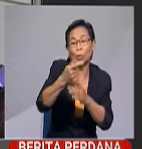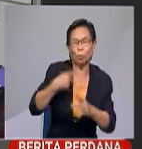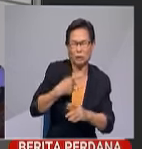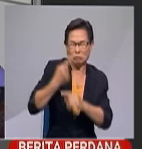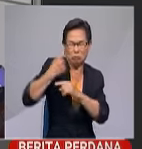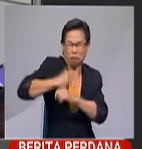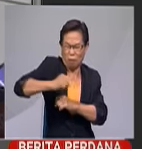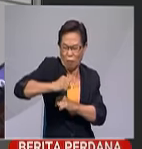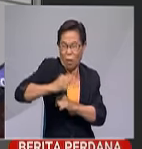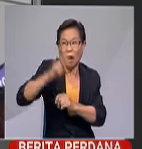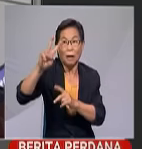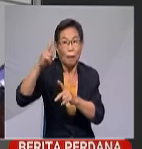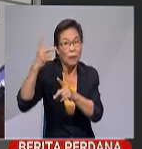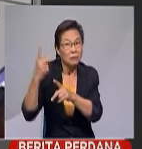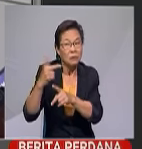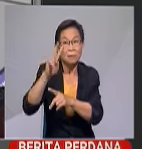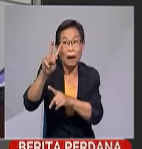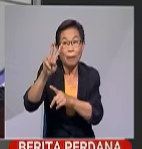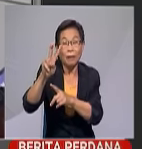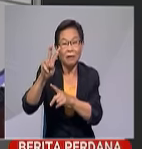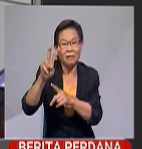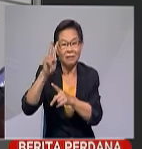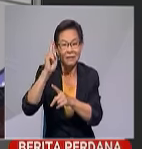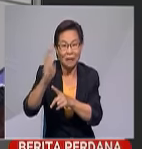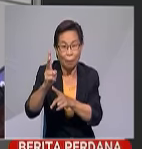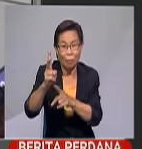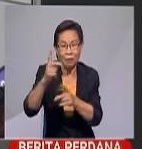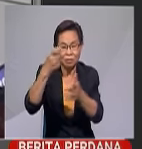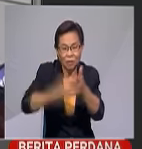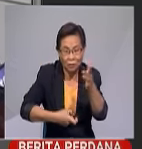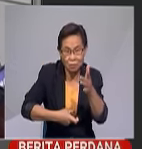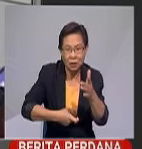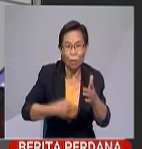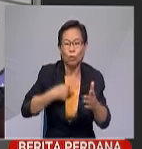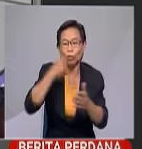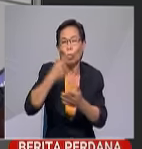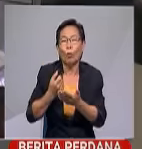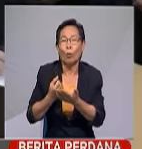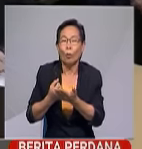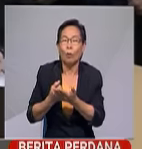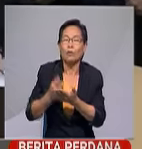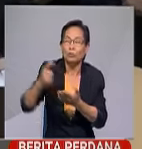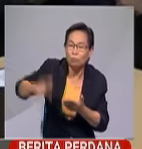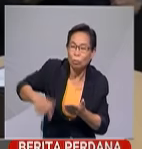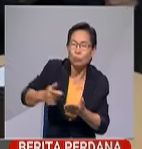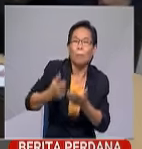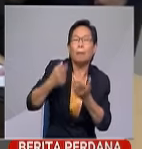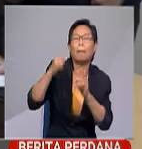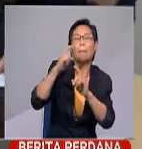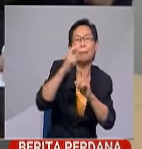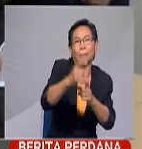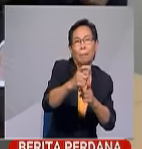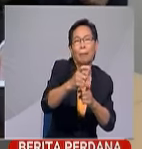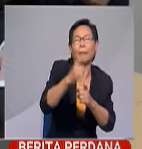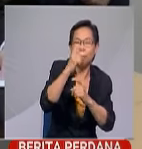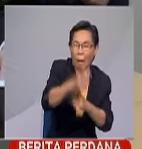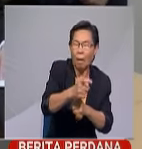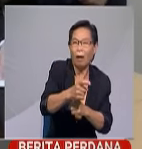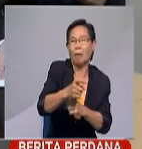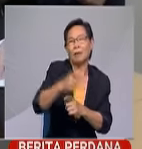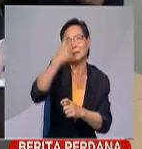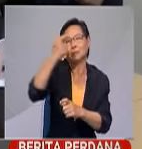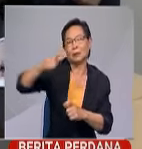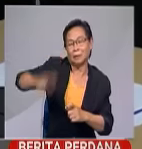there is no double charge untuk dia compensate yang apa yang mereka telah delay. Dan beliau dijangka bertemu dengan